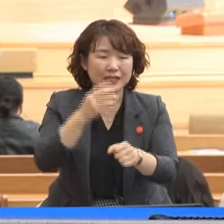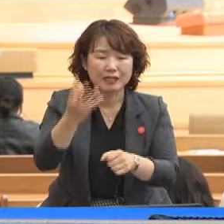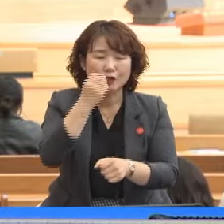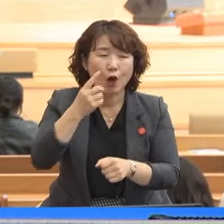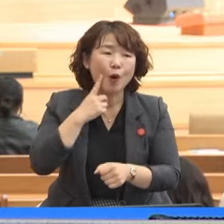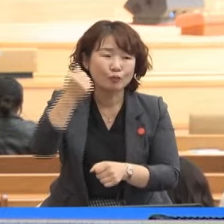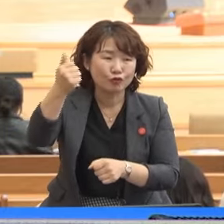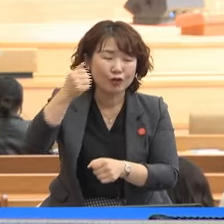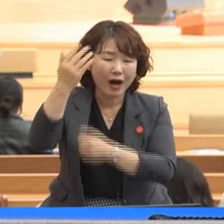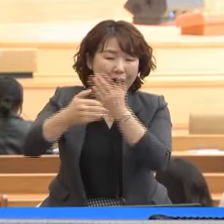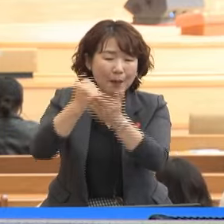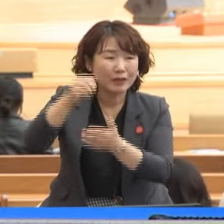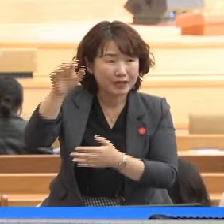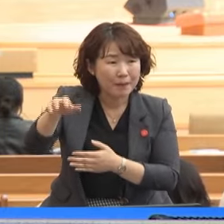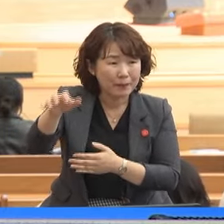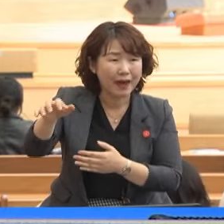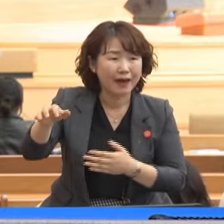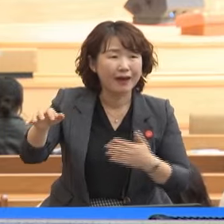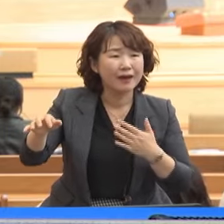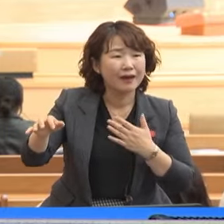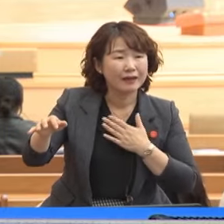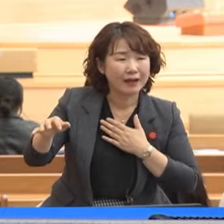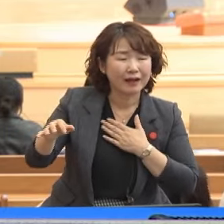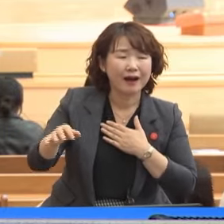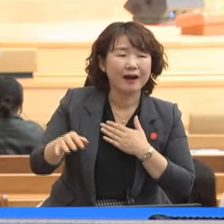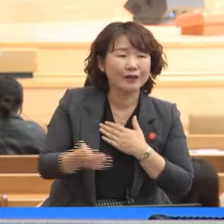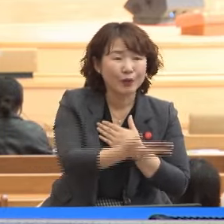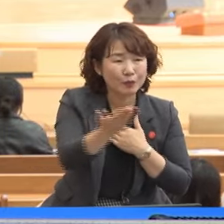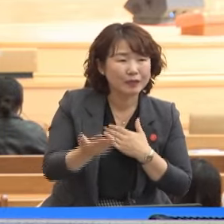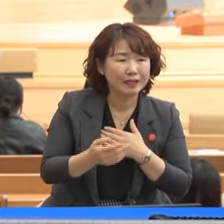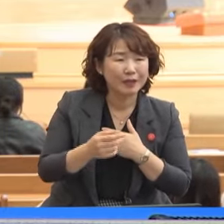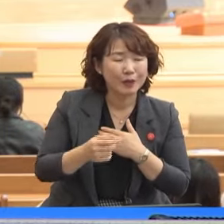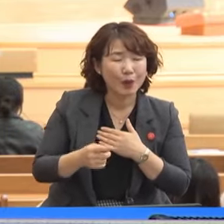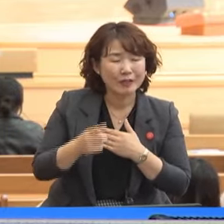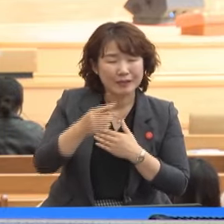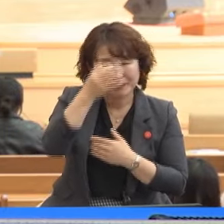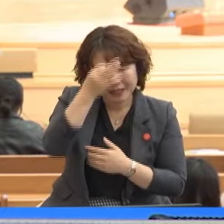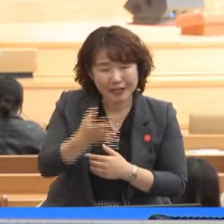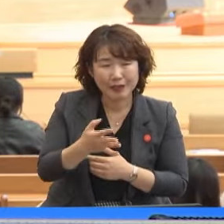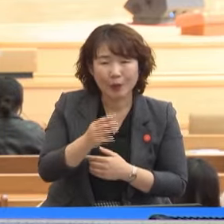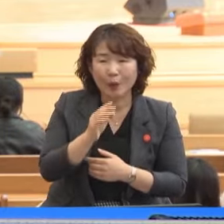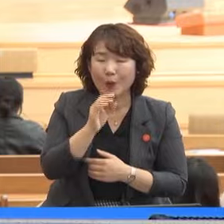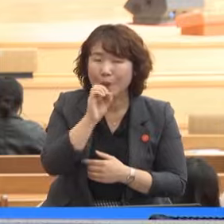앞에 그 아버지께 여러분 사과하셨나요?